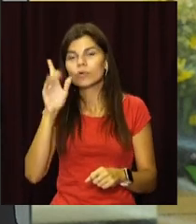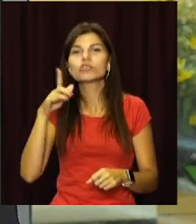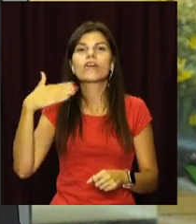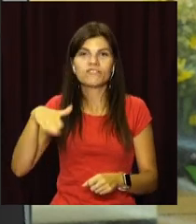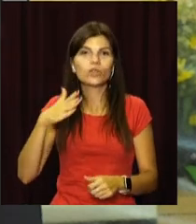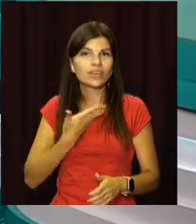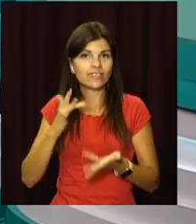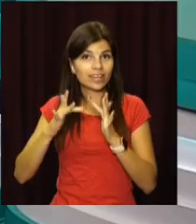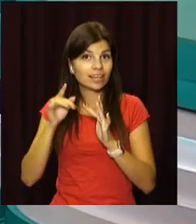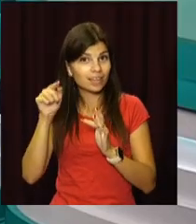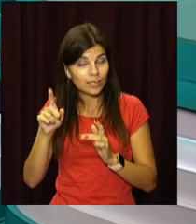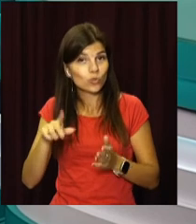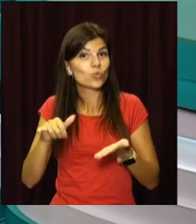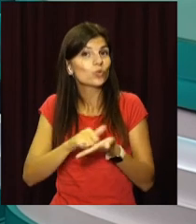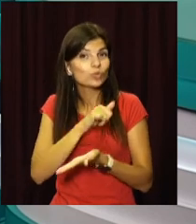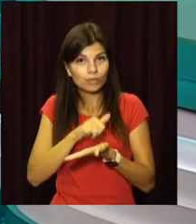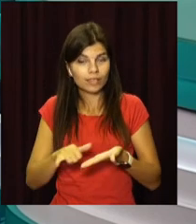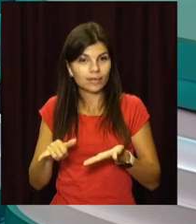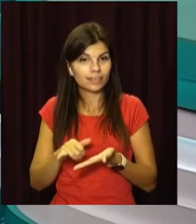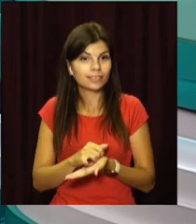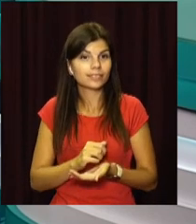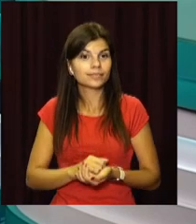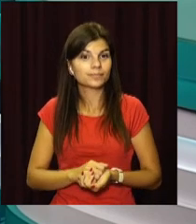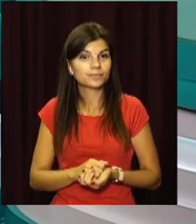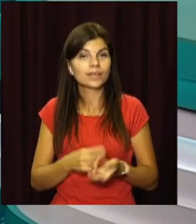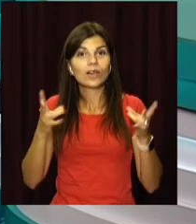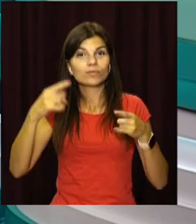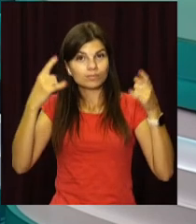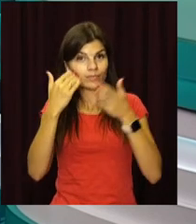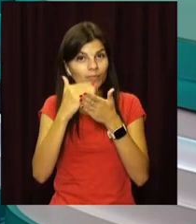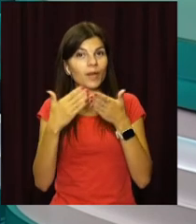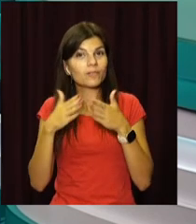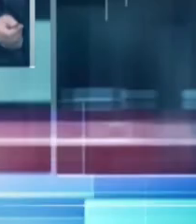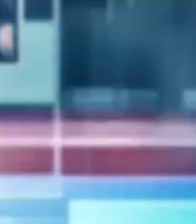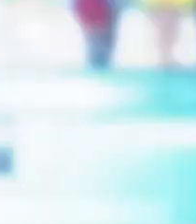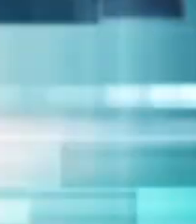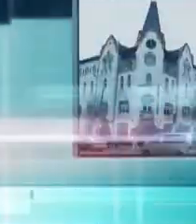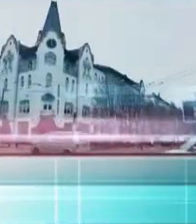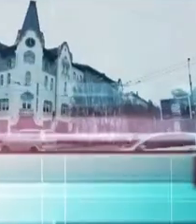YouTube-каналі. Залишайтесь відкритим, бережіть себе, вірте в краще і все буде добре.